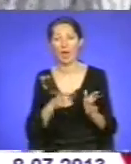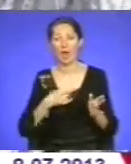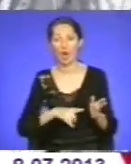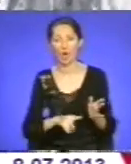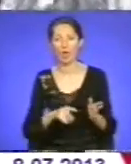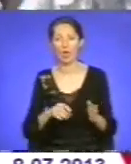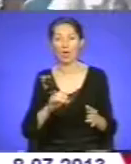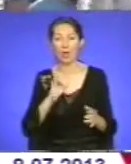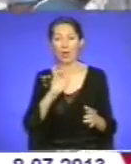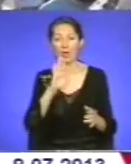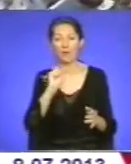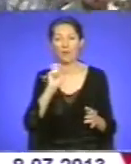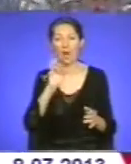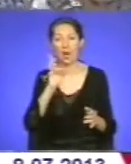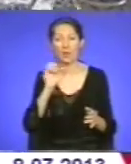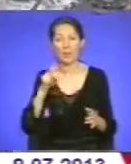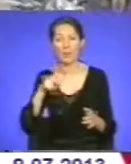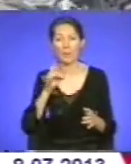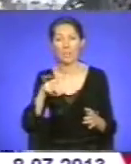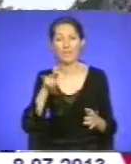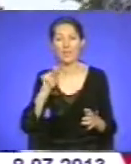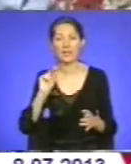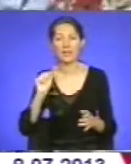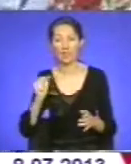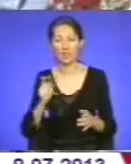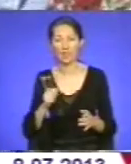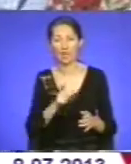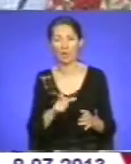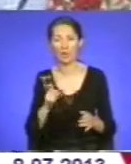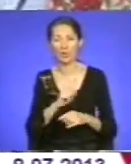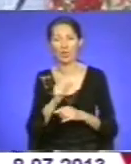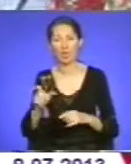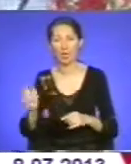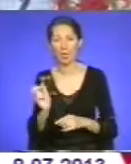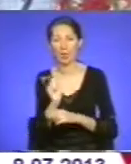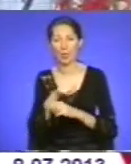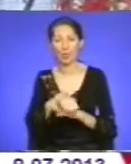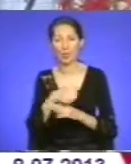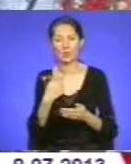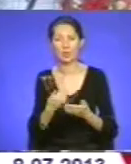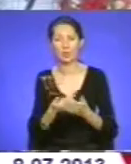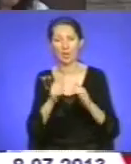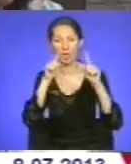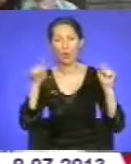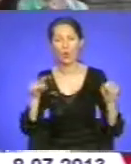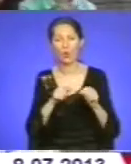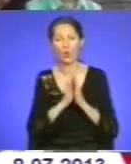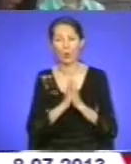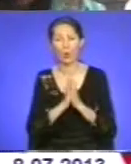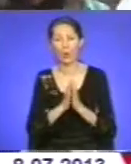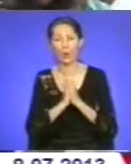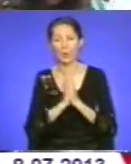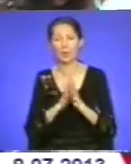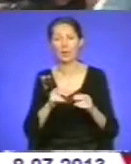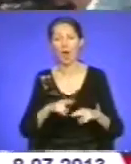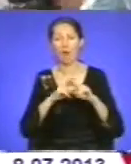Іоанна тернополяни поклонялись перед святинею, молились та освячували зілля у віночках. Ми